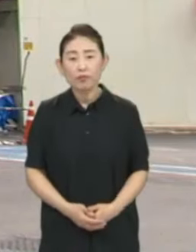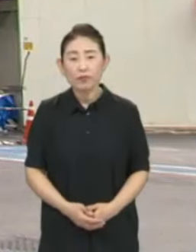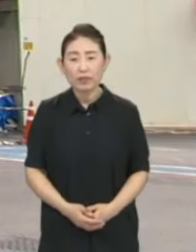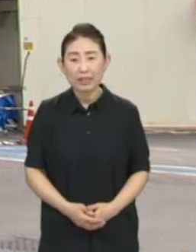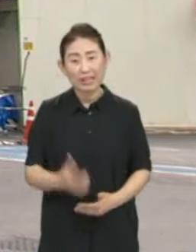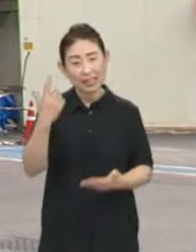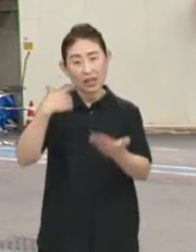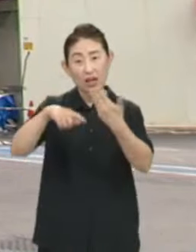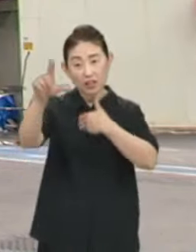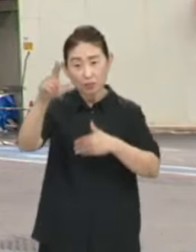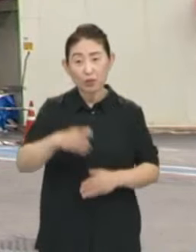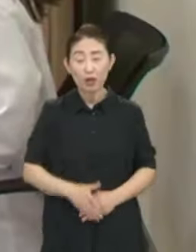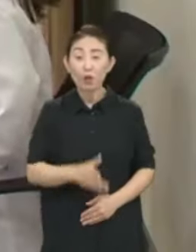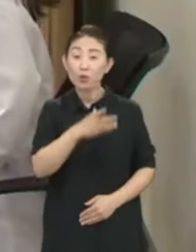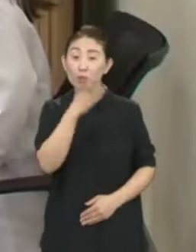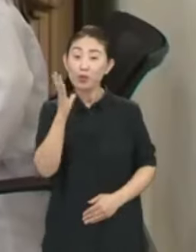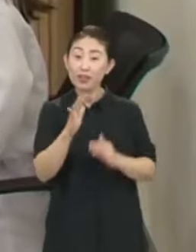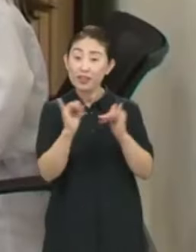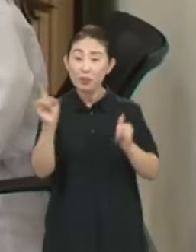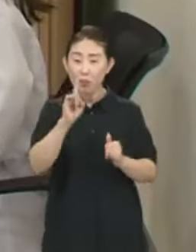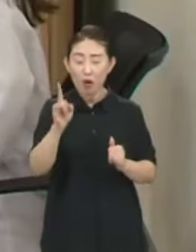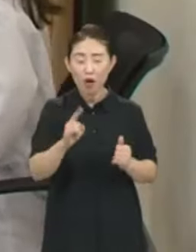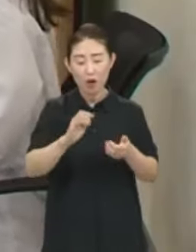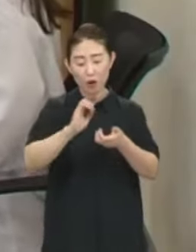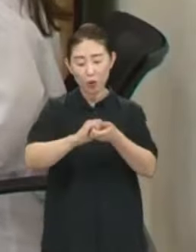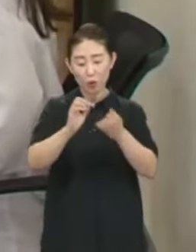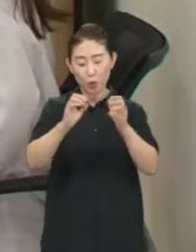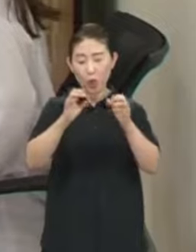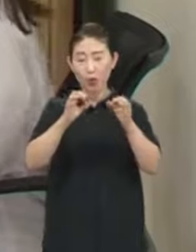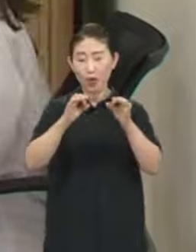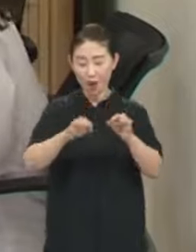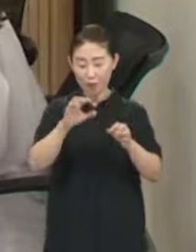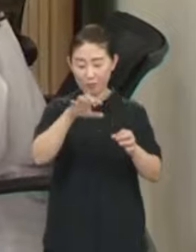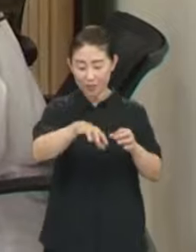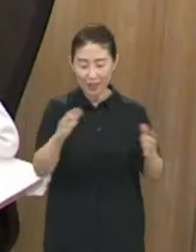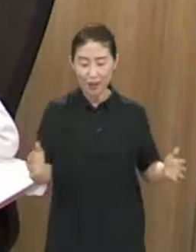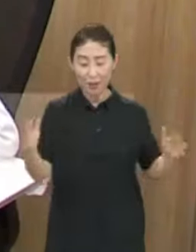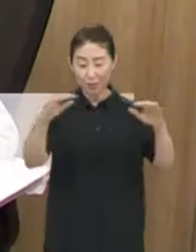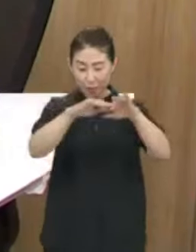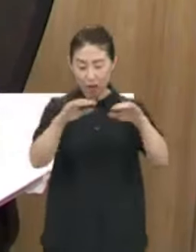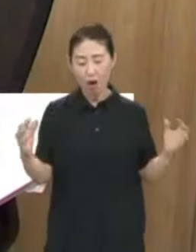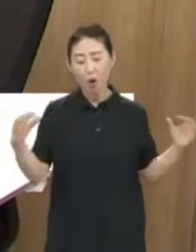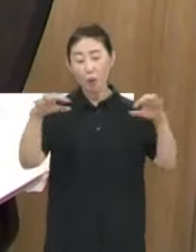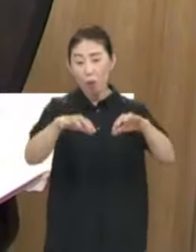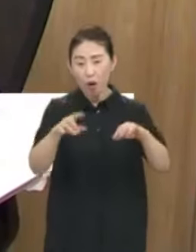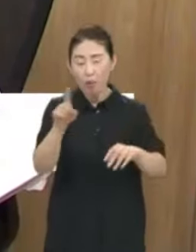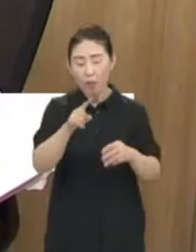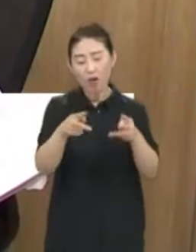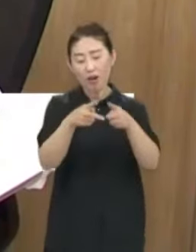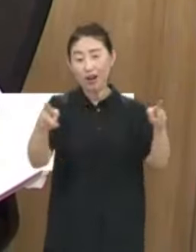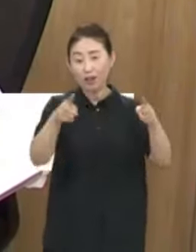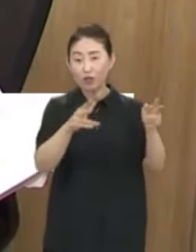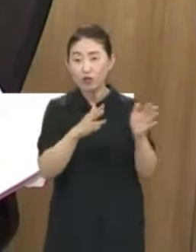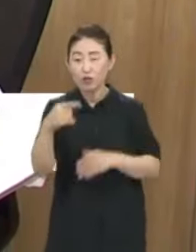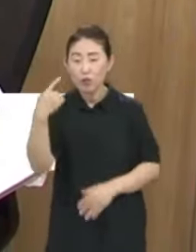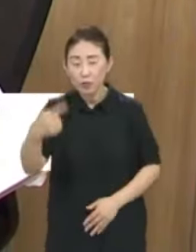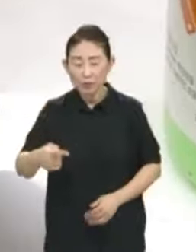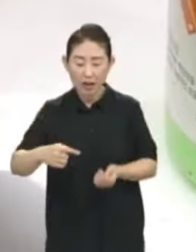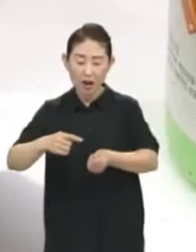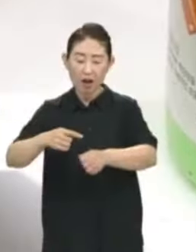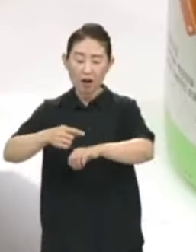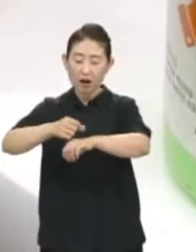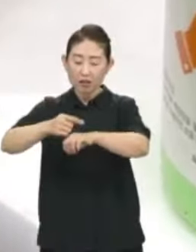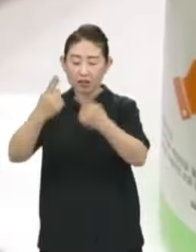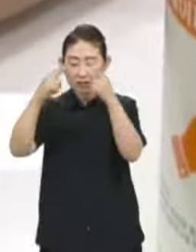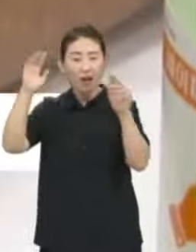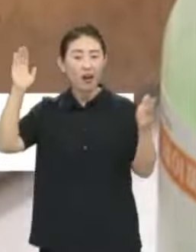이른 아침부터 어르신들이 마을 농협으로 모여듭니다. 이들이 찾은 곳은 건물 2층에 마련된 한의대학생들의 의료봉사